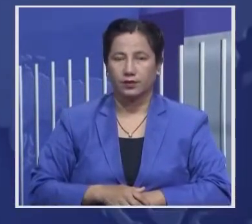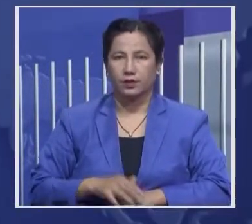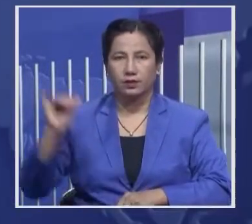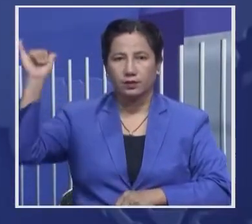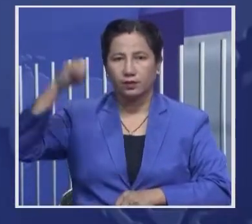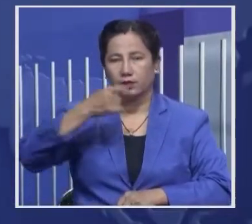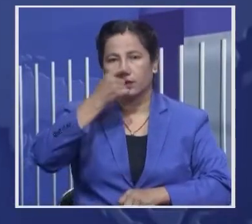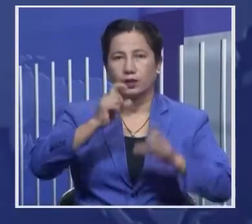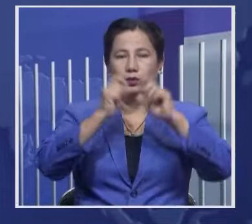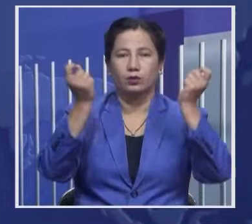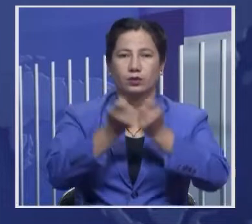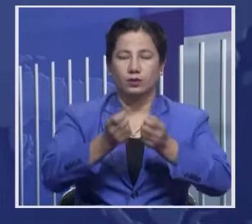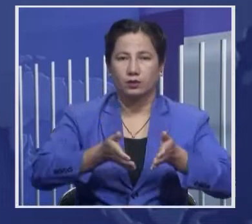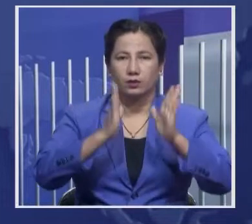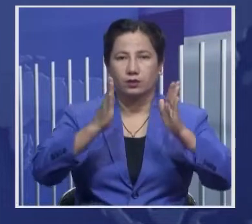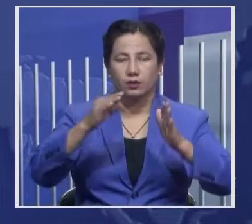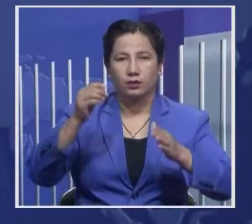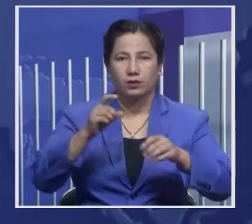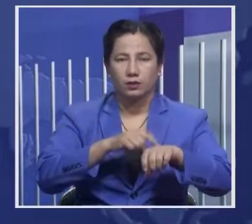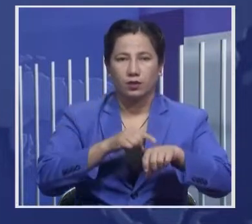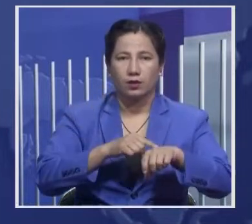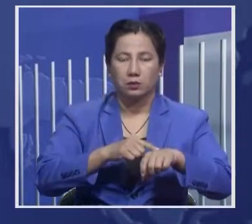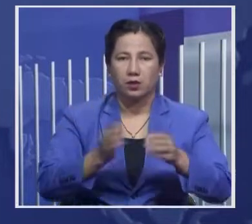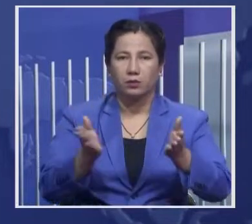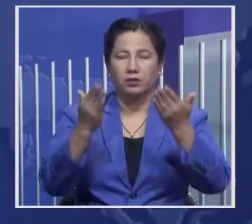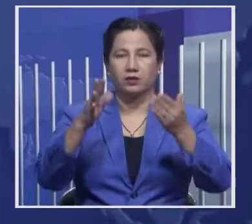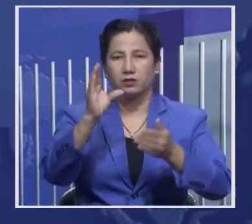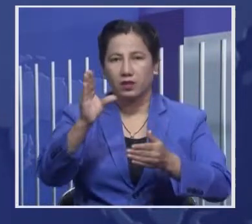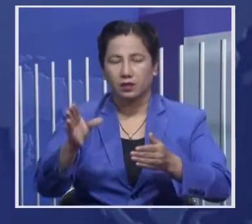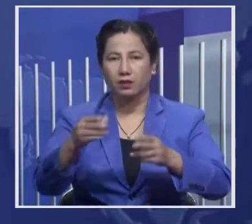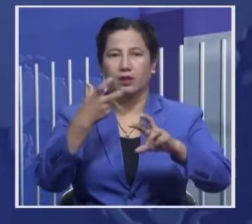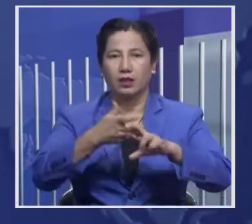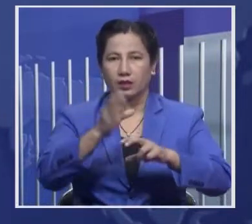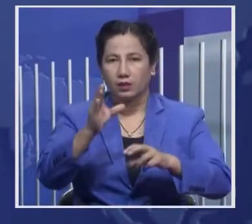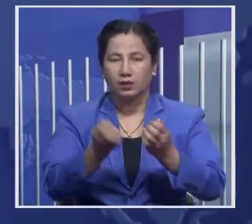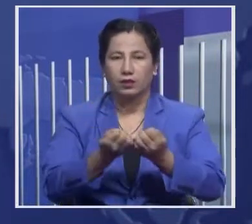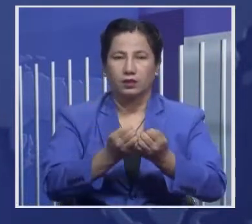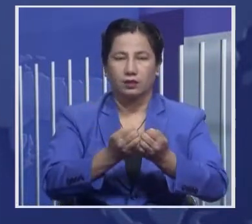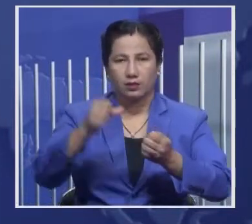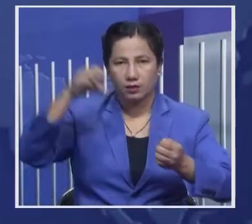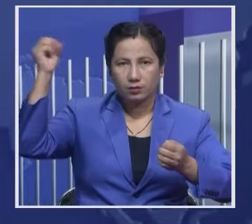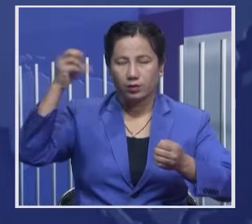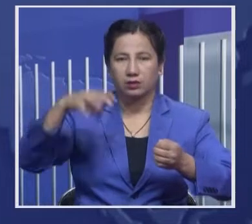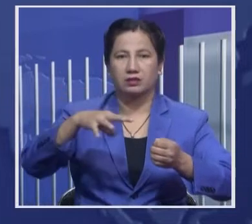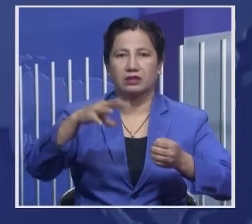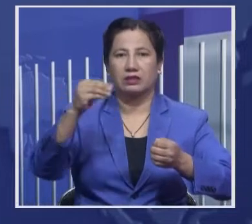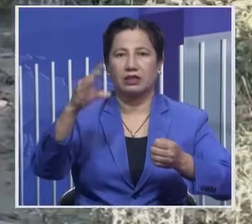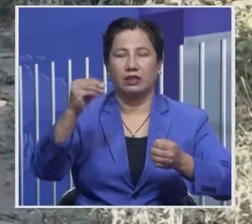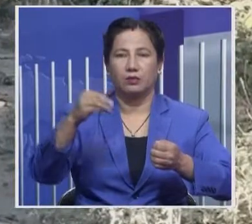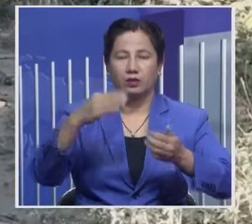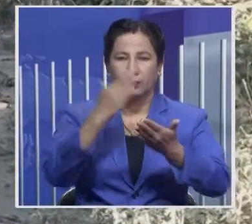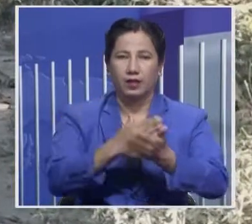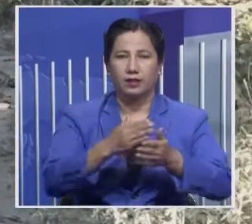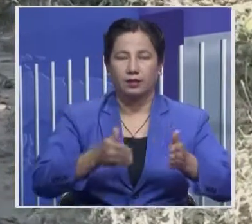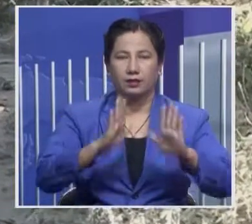डडेलधुराका ग्रामीण क्षेत्रका सडकहरूको समयमै स्तर उन्नति नहुँदा यात्रुहरूले जोखिमपूर्ण यात्रा गर्दै आएका छन्। वर्षाका कारण हिलाम्मे बनेका अधिकांश